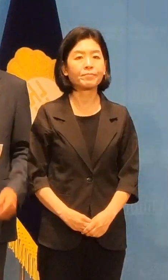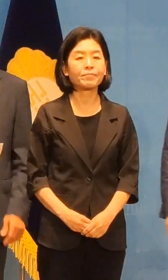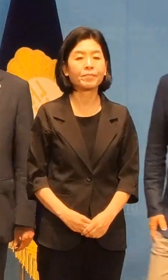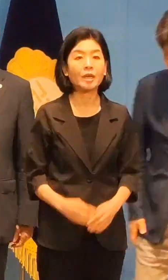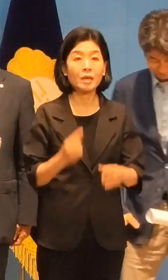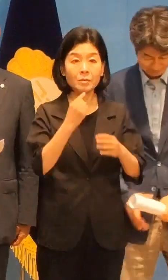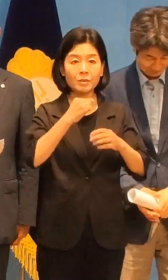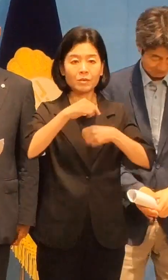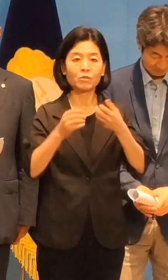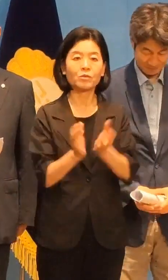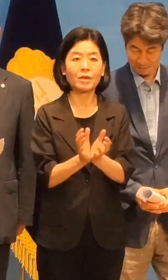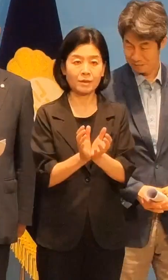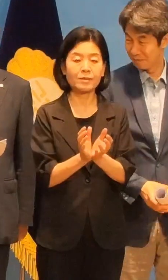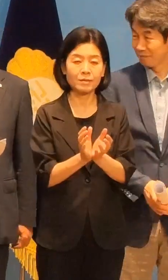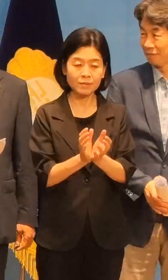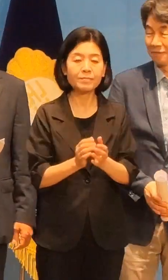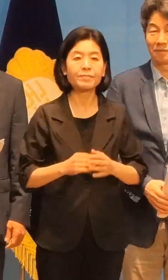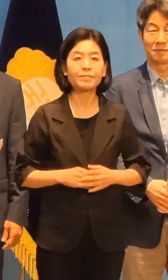네, 더불어민주당